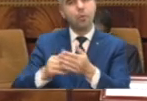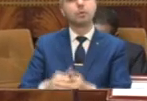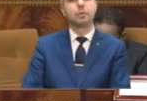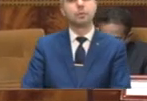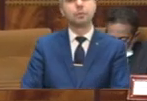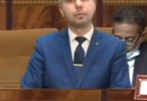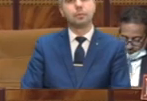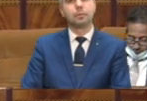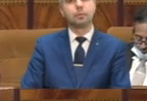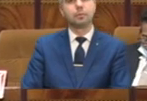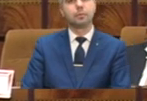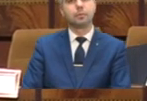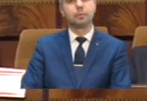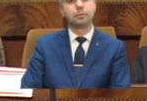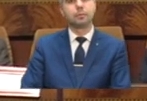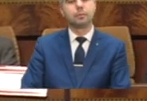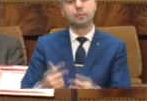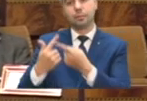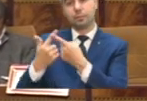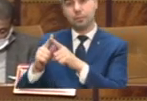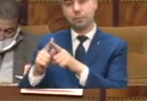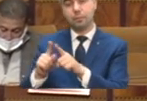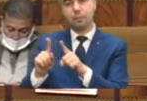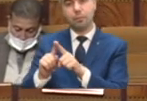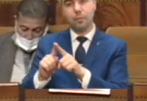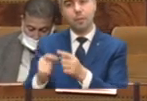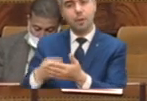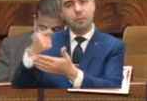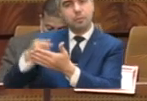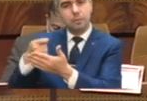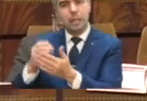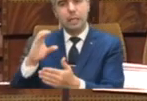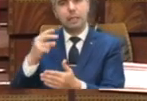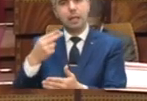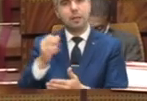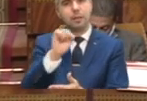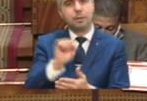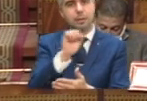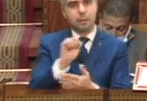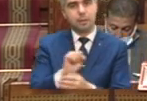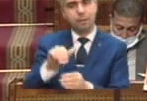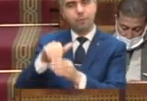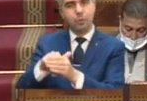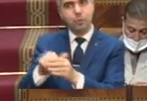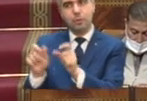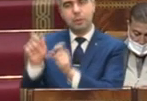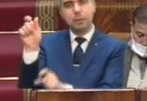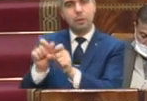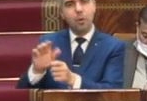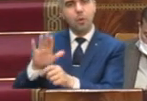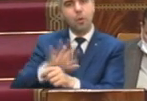أكسجين، وواحد العديد أيضا من التعويضات من خلال الصندوق الوطني للضمان الاجتماعي لهم شغيلة ديال